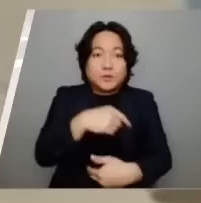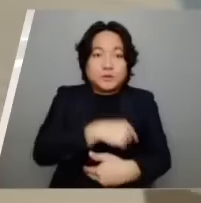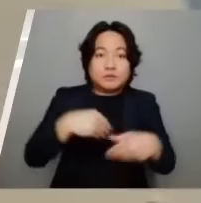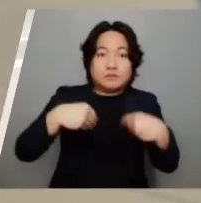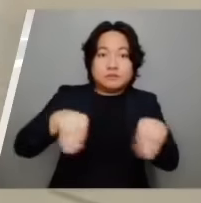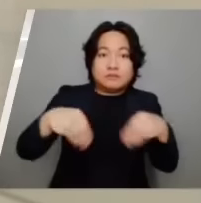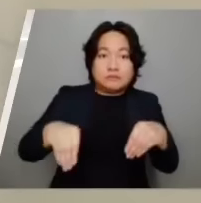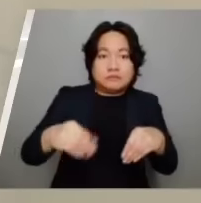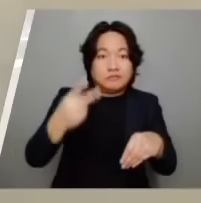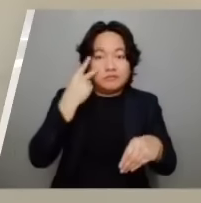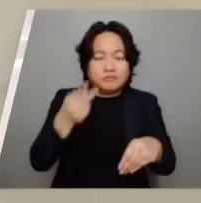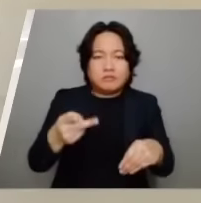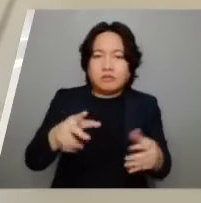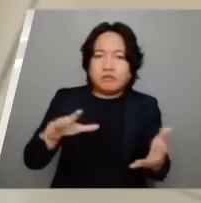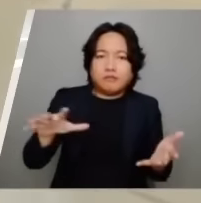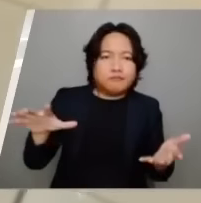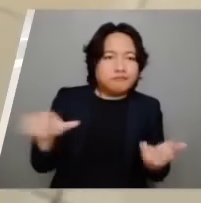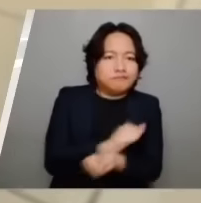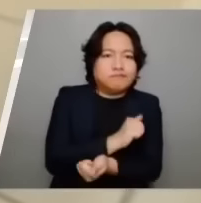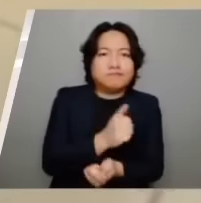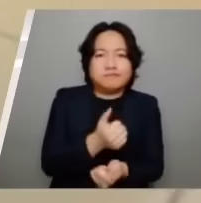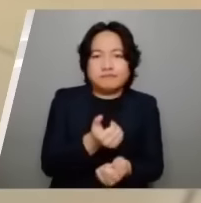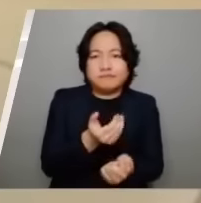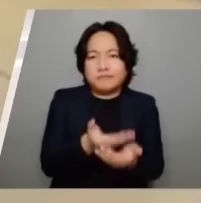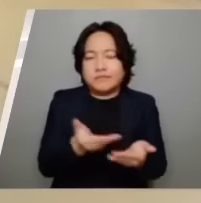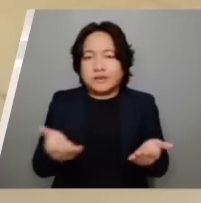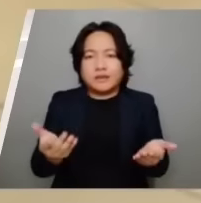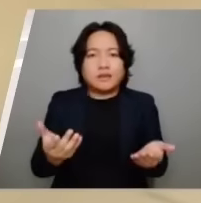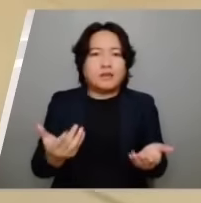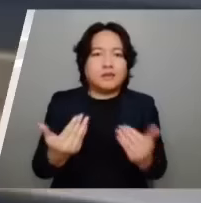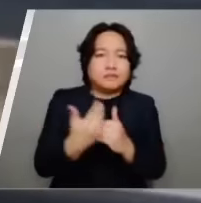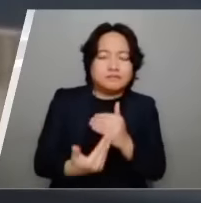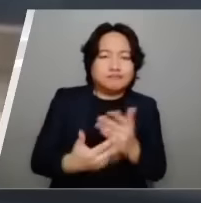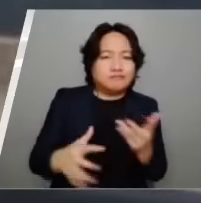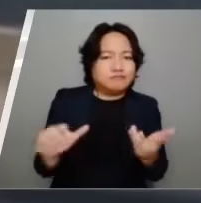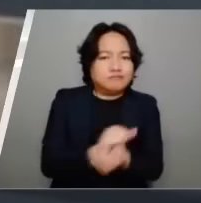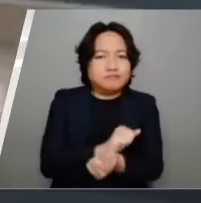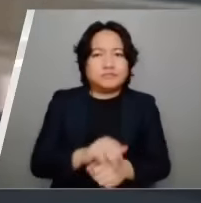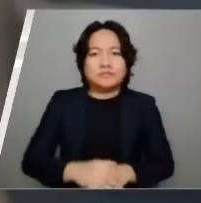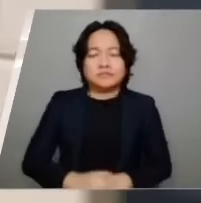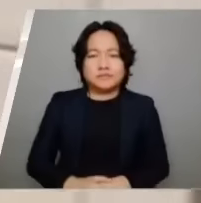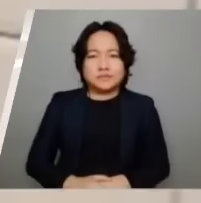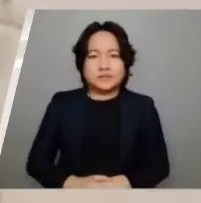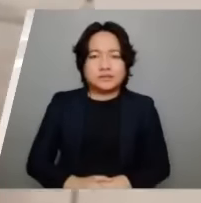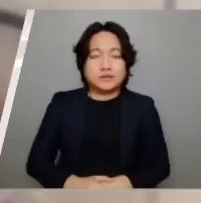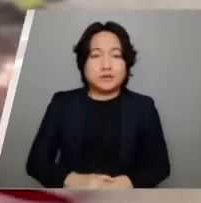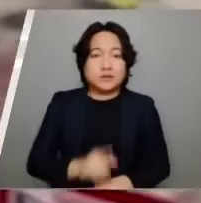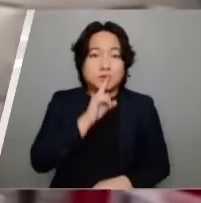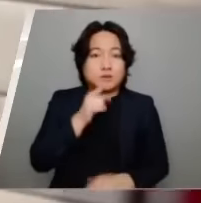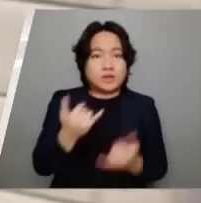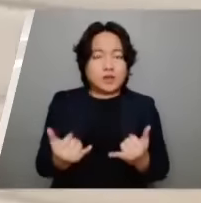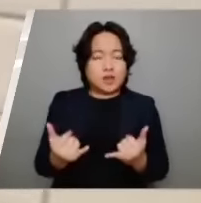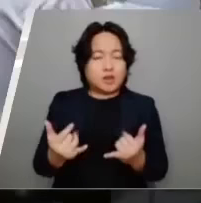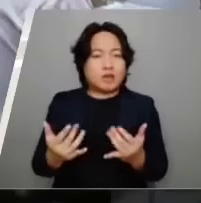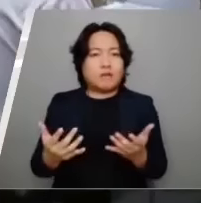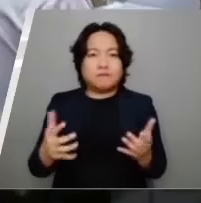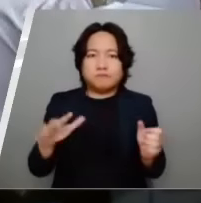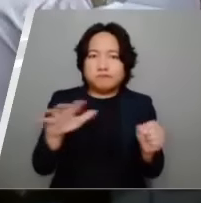tinapay. At meron din po mga kusa na ring lumikas. Katunayan, Pia, ay punuan na pati yung mga hotel dito.